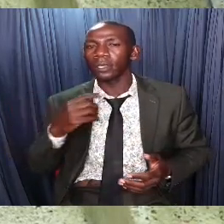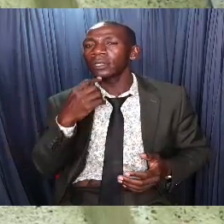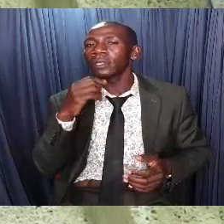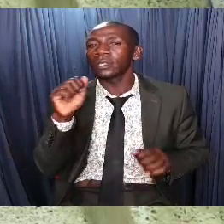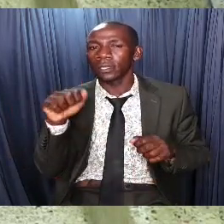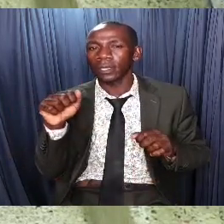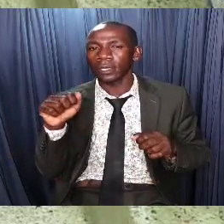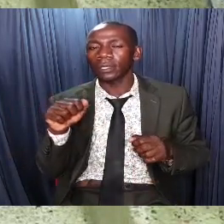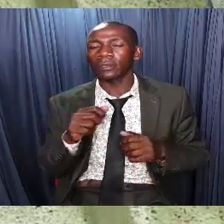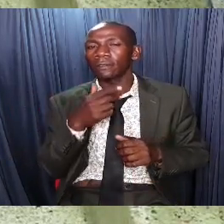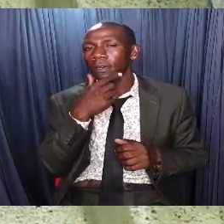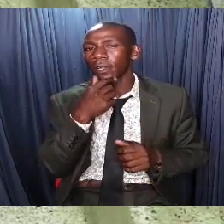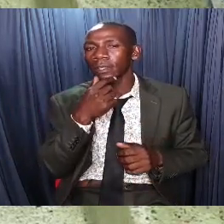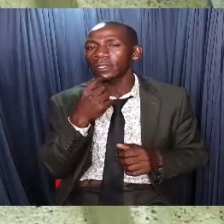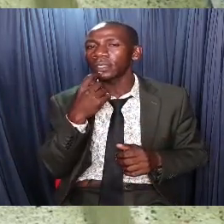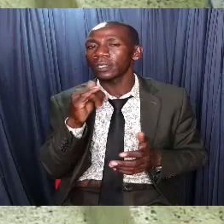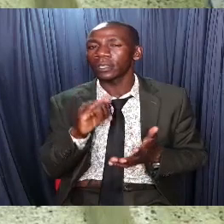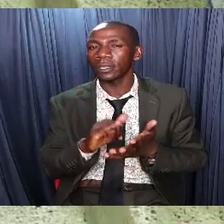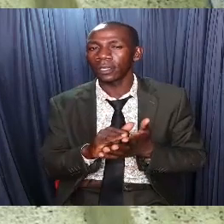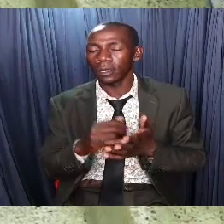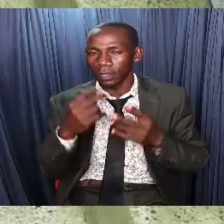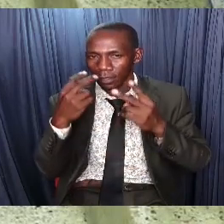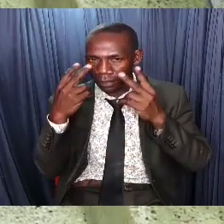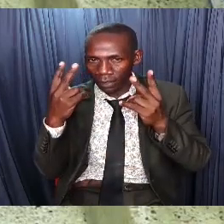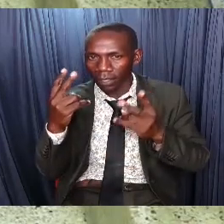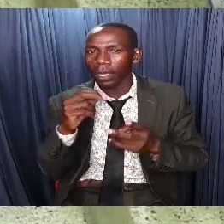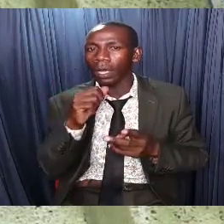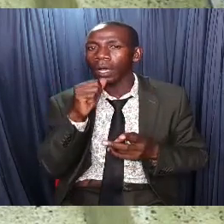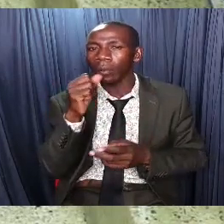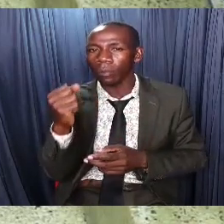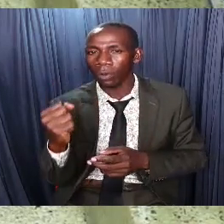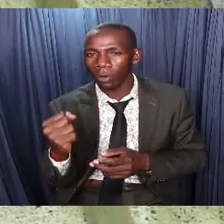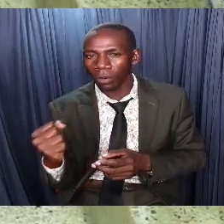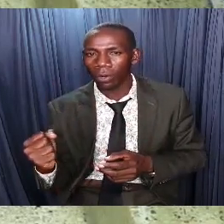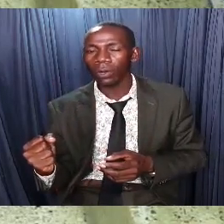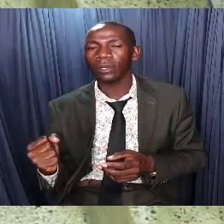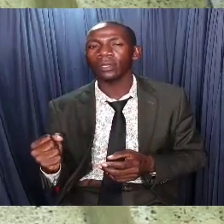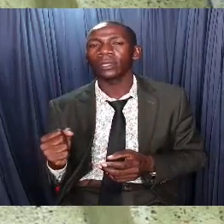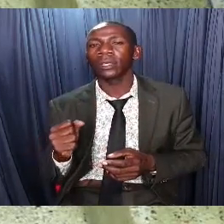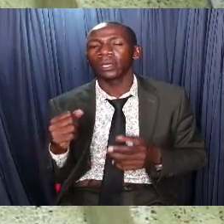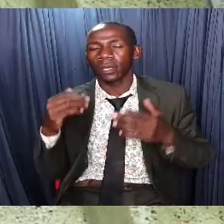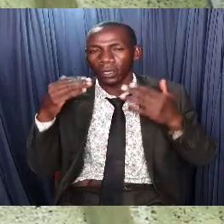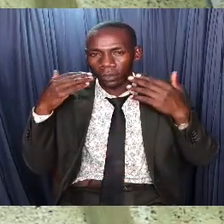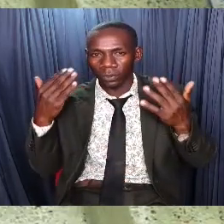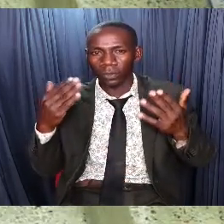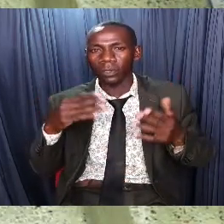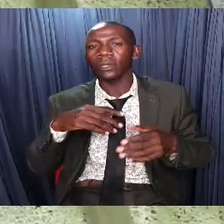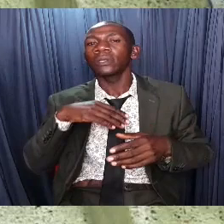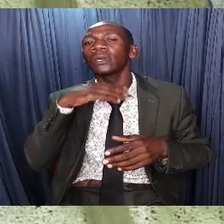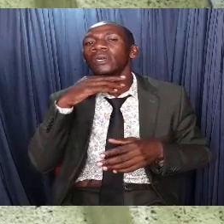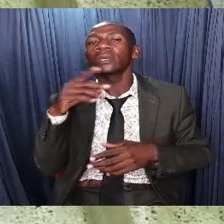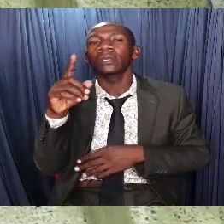akamuitikia mimi hapa. Akasema, tazama sasa mimi nimekuwa mzee, wala sijui siku ya kufa